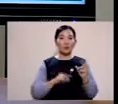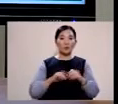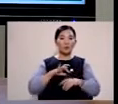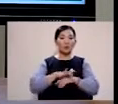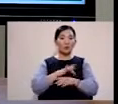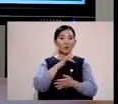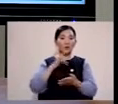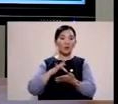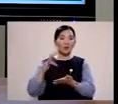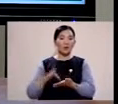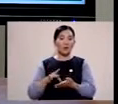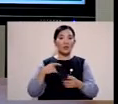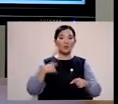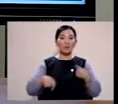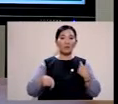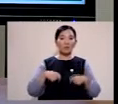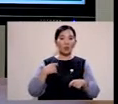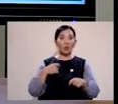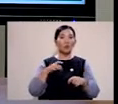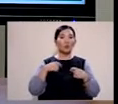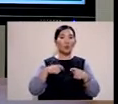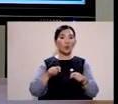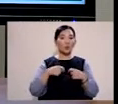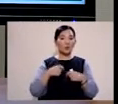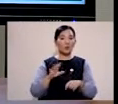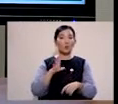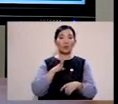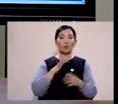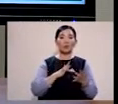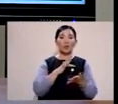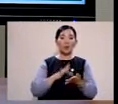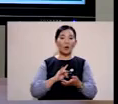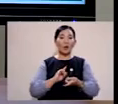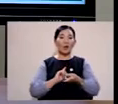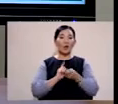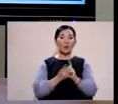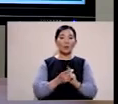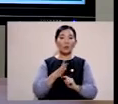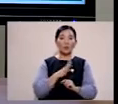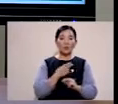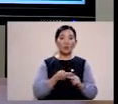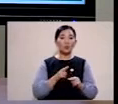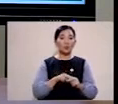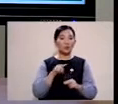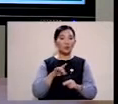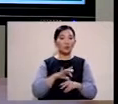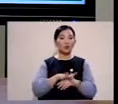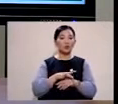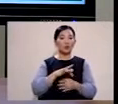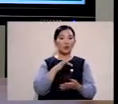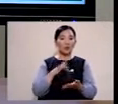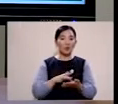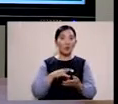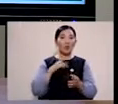Toshkent shahri savdo sotiq rivojlangan shaharga aylangan bo'lib, demak, bu shaharda savdo